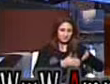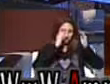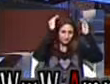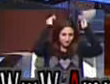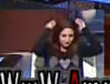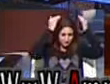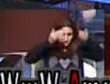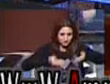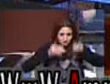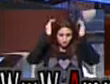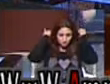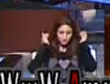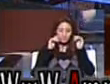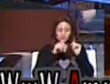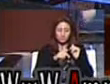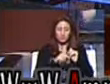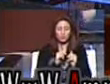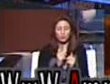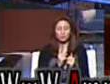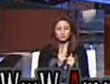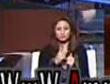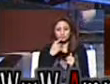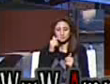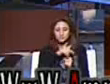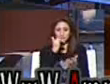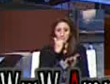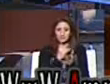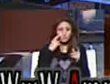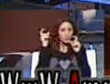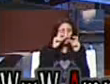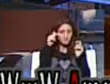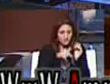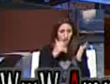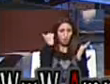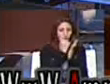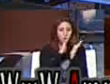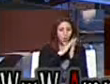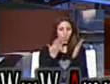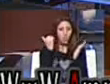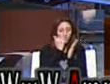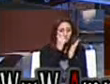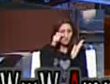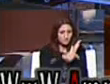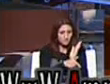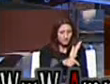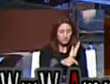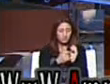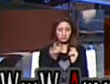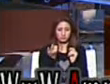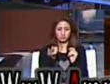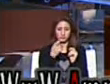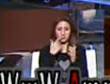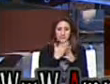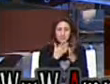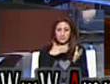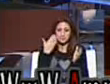المكان. هو طبعا الحاجه المحيره حضرتك زي انت بتقول ان الخمس اطفال الموجودين الحمد لله، طبعا احنا بنأسف لوفاه